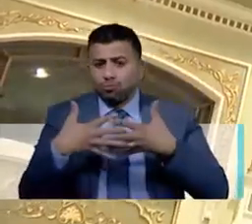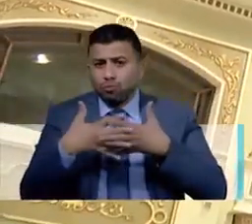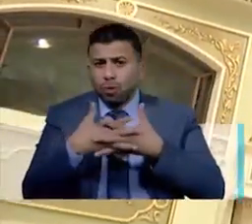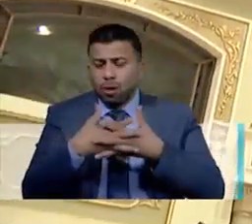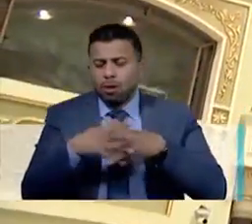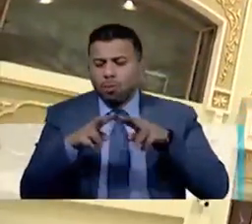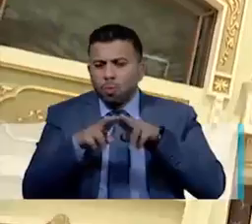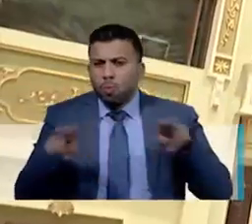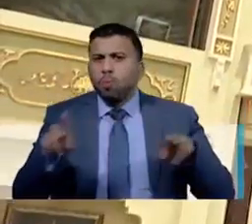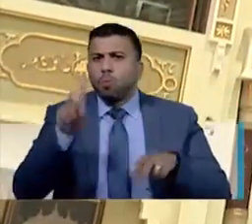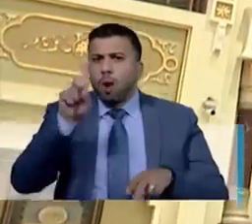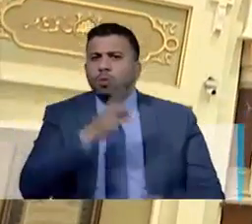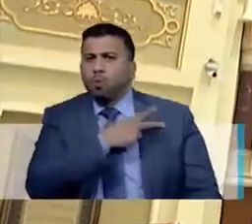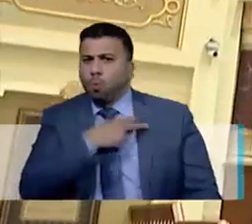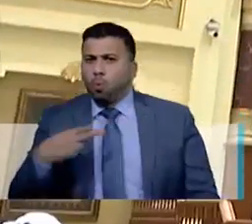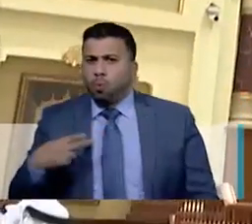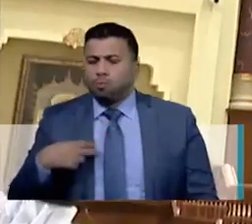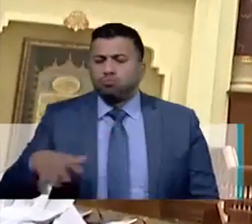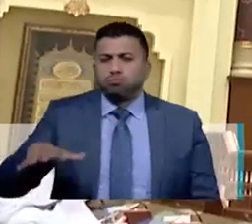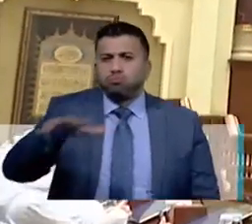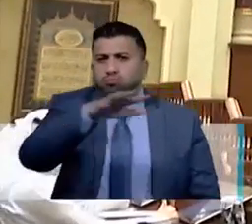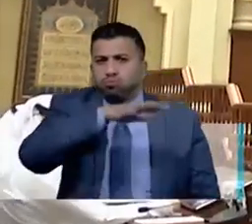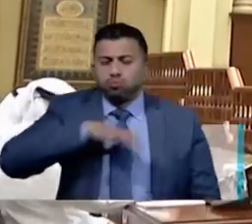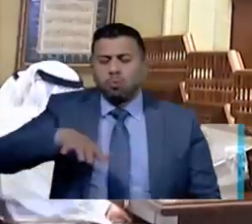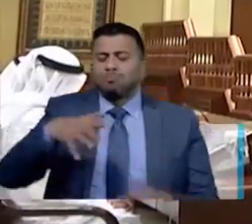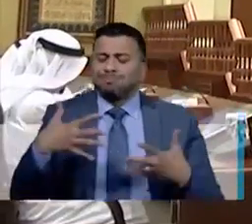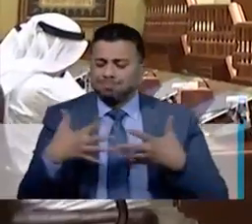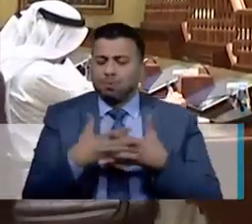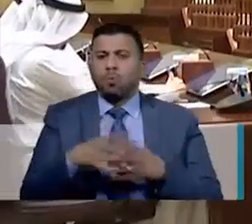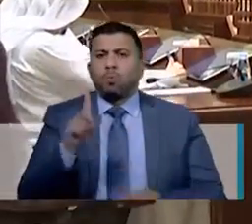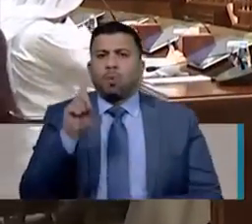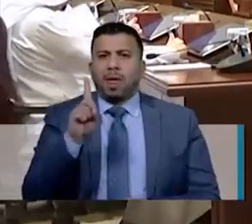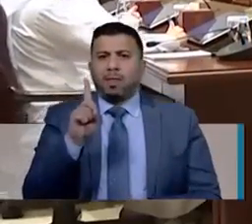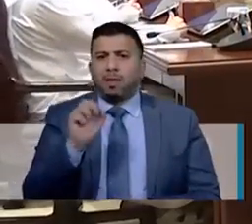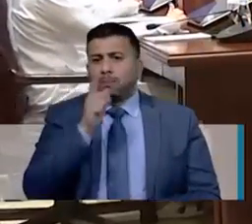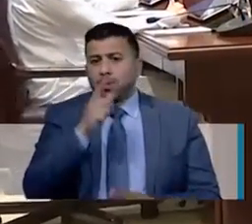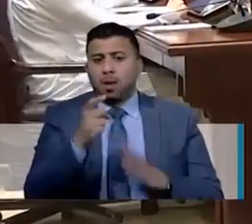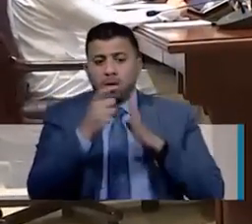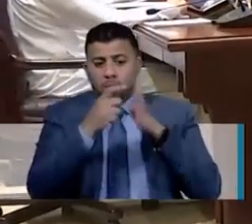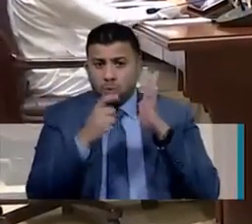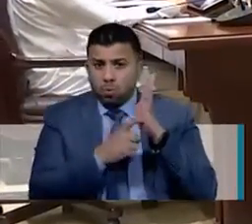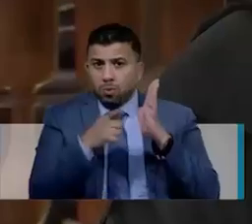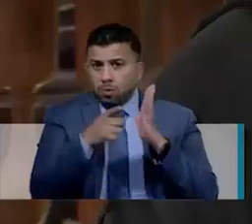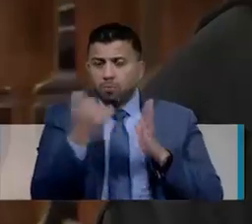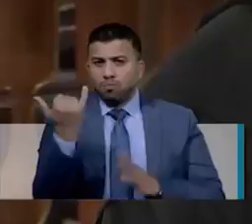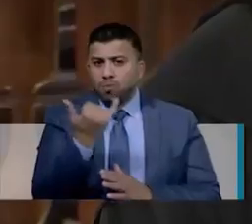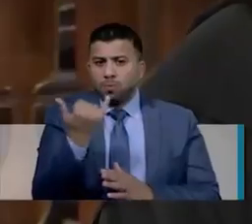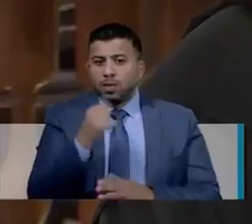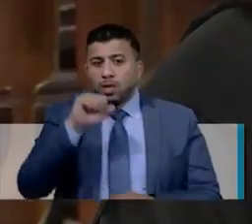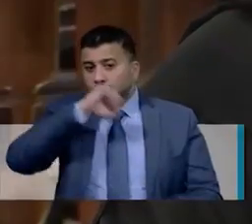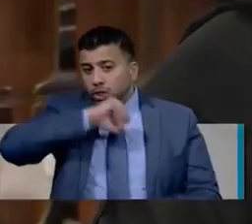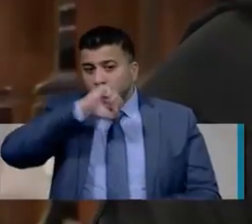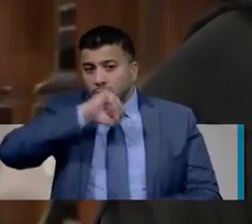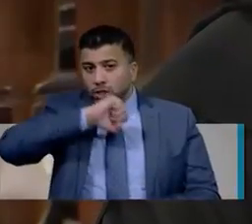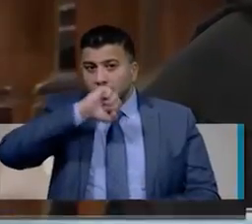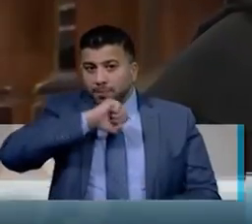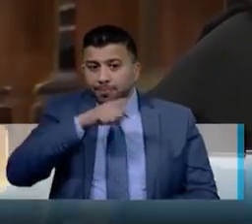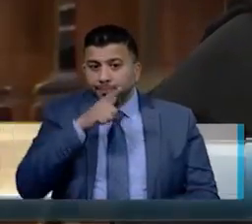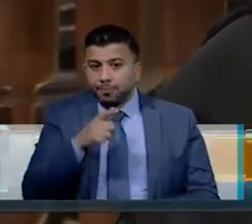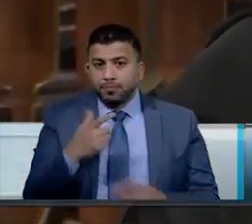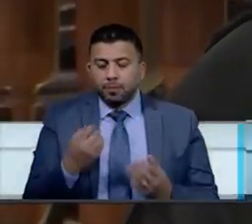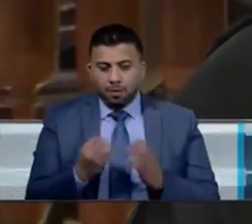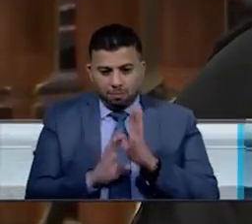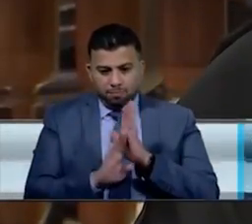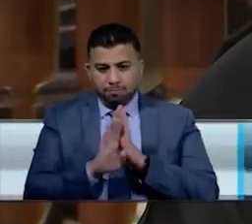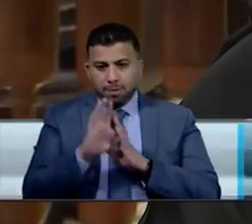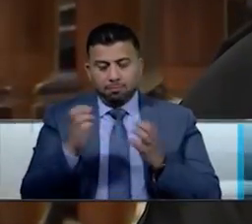وتوحيد الجهود فيما بين الجهات المعنية. قانون مهم جداً على اعتبار أن الشارقة مزدهرة